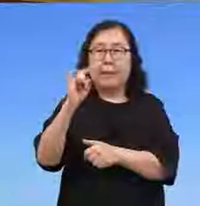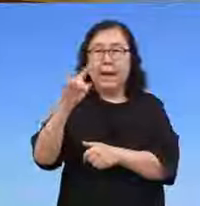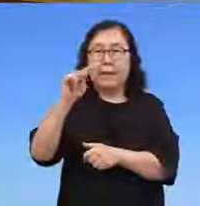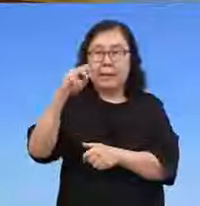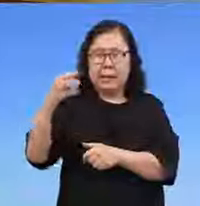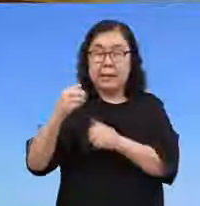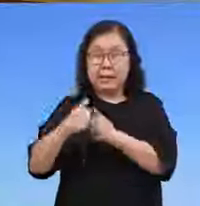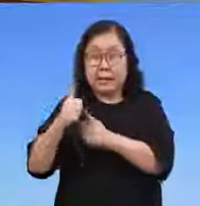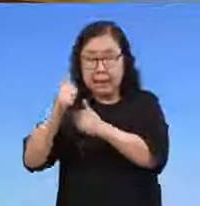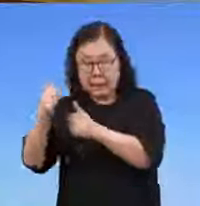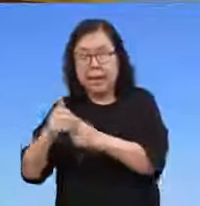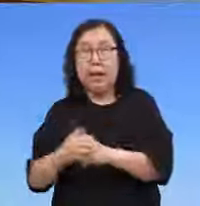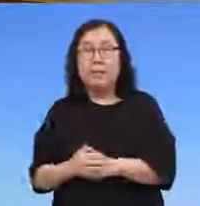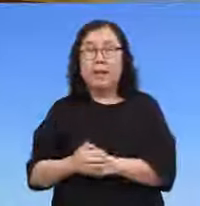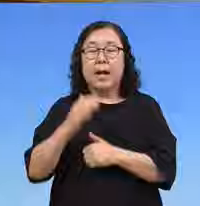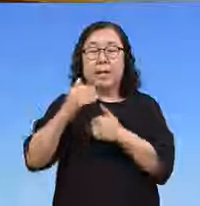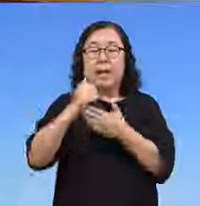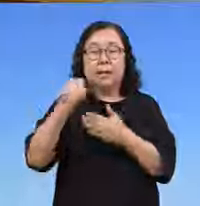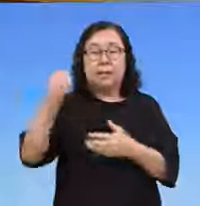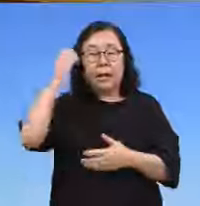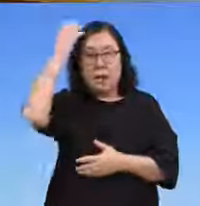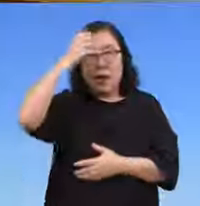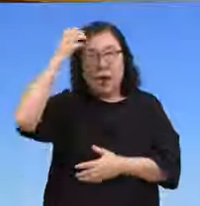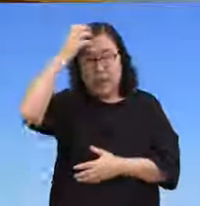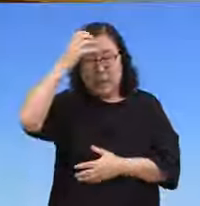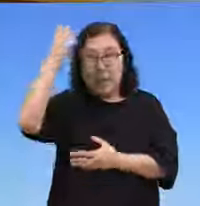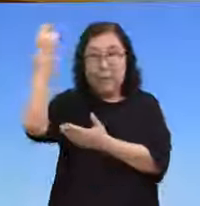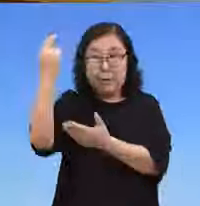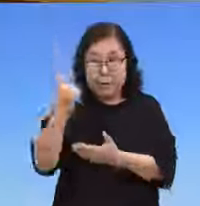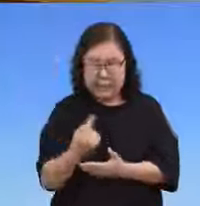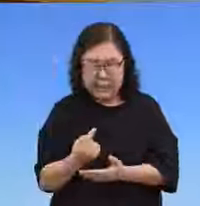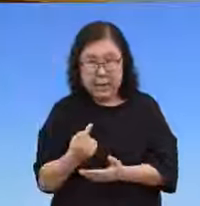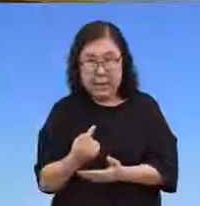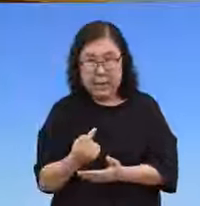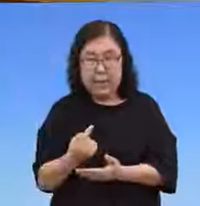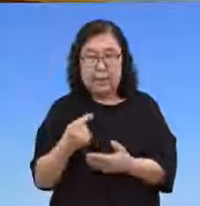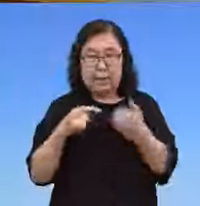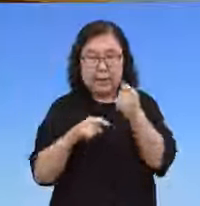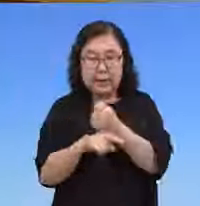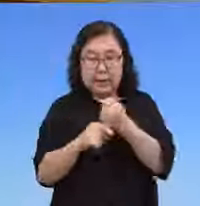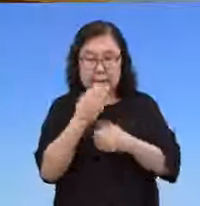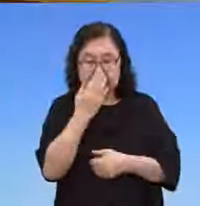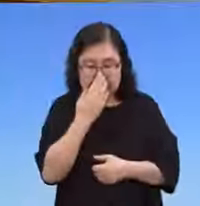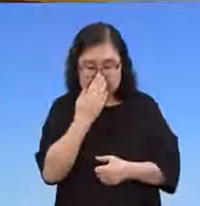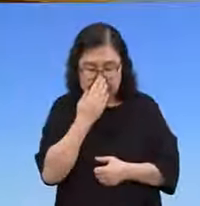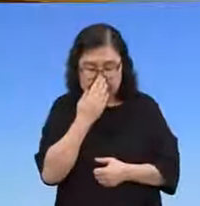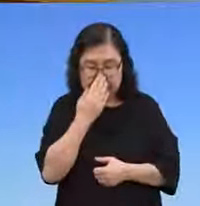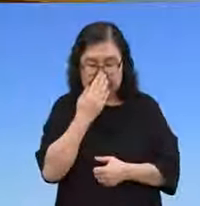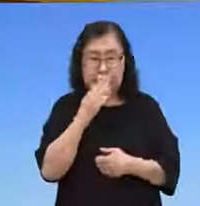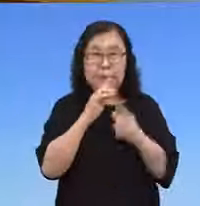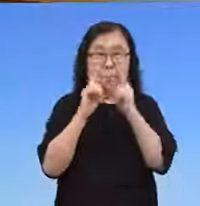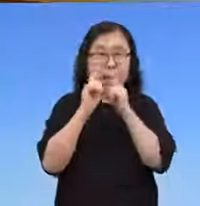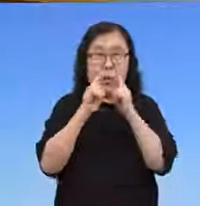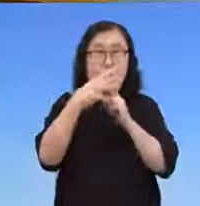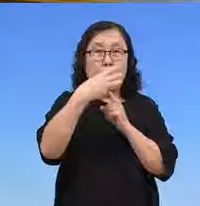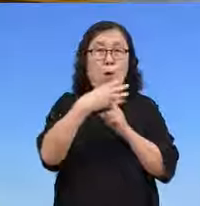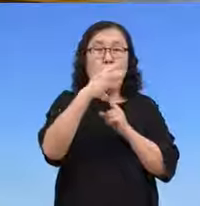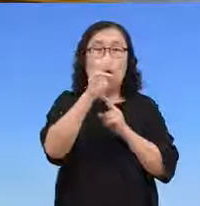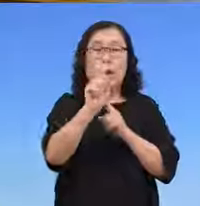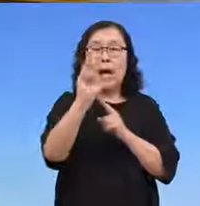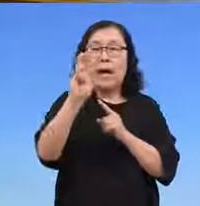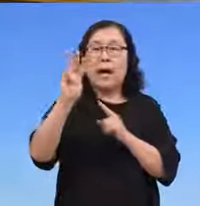나오는 여호와의 영이 기드온에게 임하시니 할 때 임하시다라는 이 단어는 히브리어로